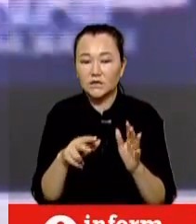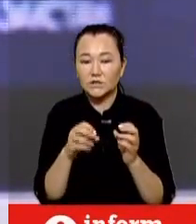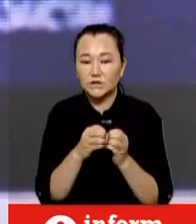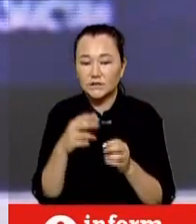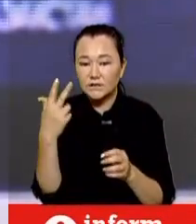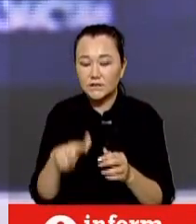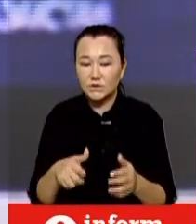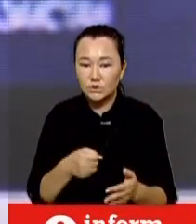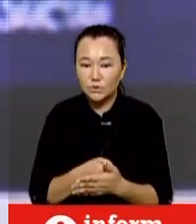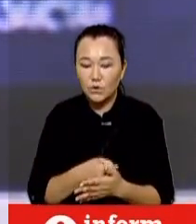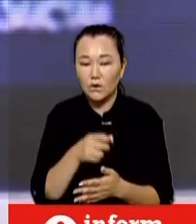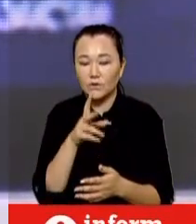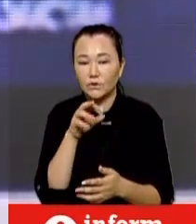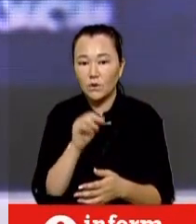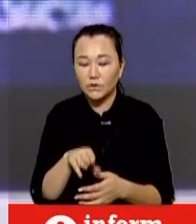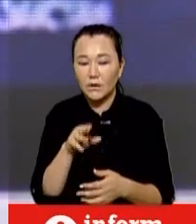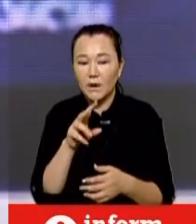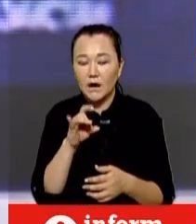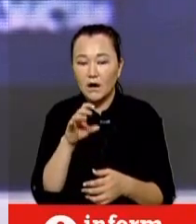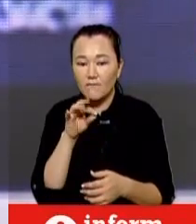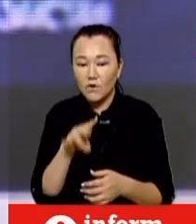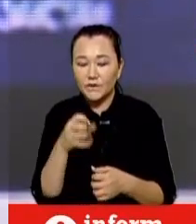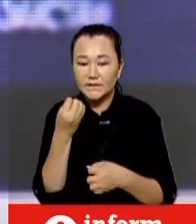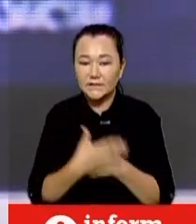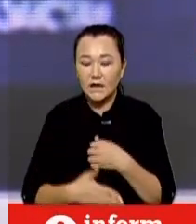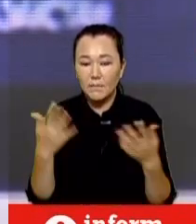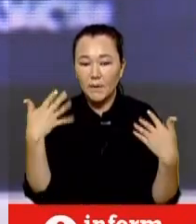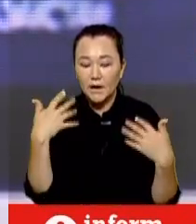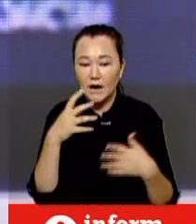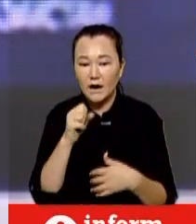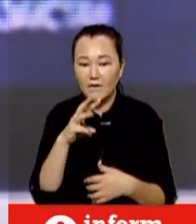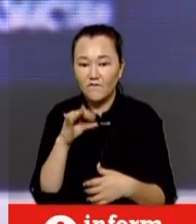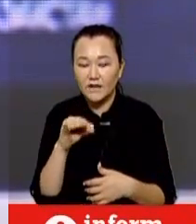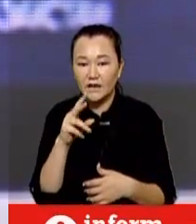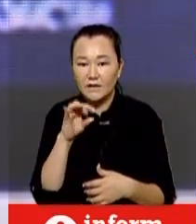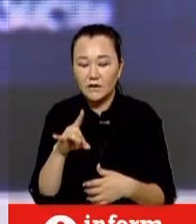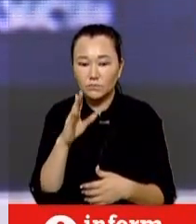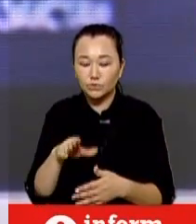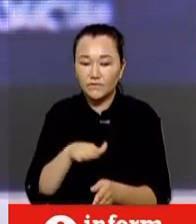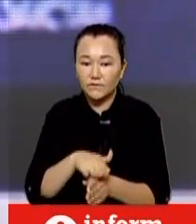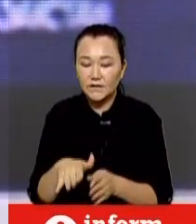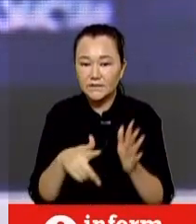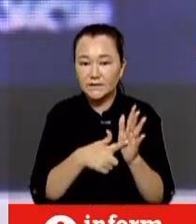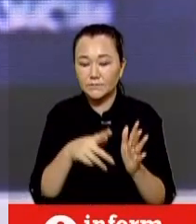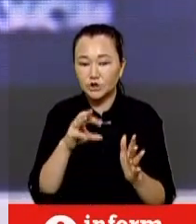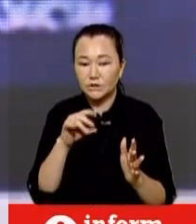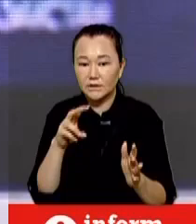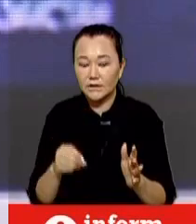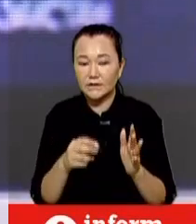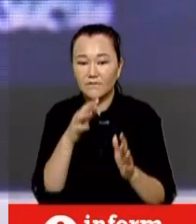10:30-ға дейін бэнд марафон ол орталық саябақтың жағалау амфитеатрында орын алады. 7-ші шілде күні